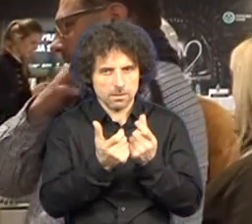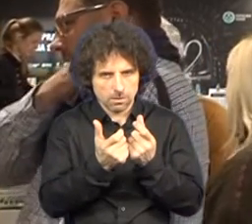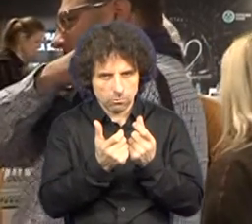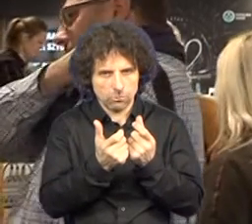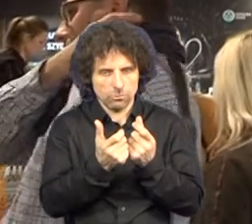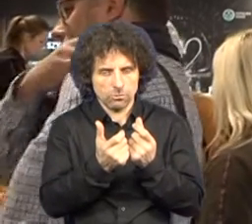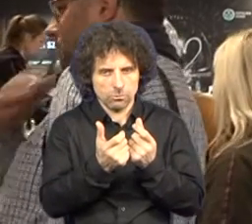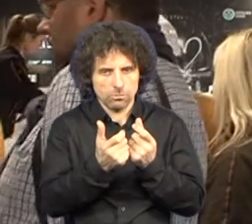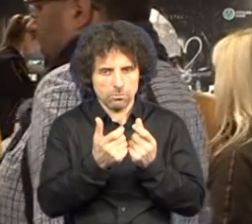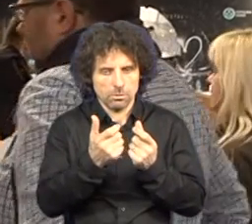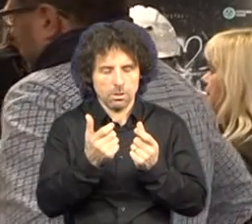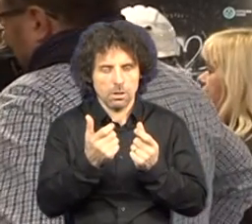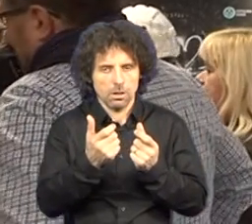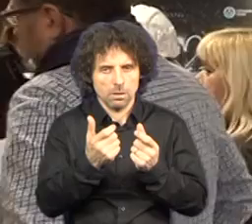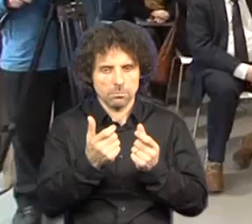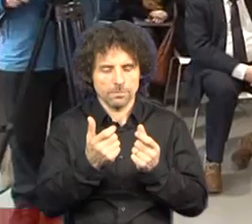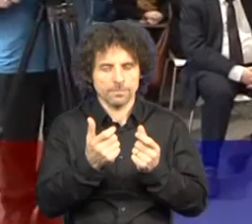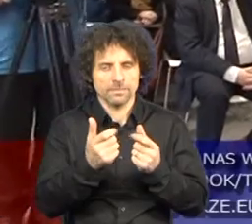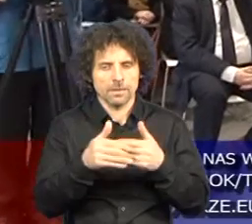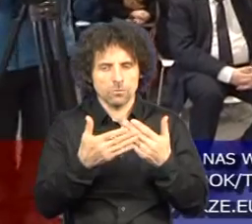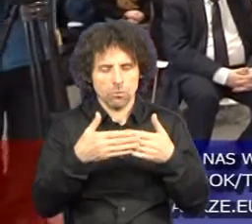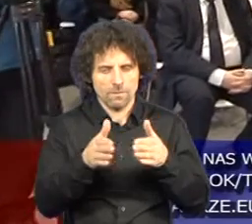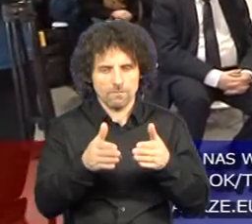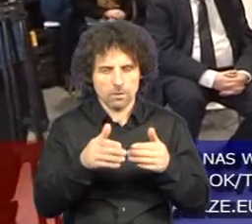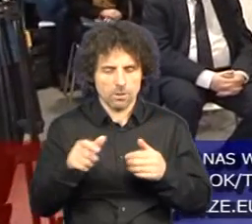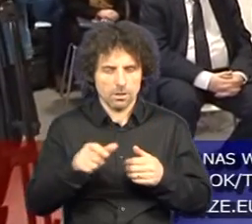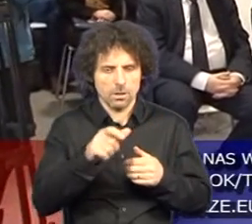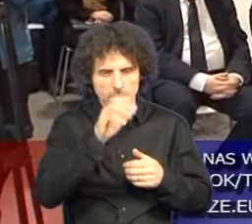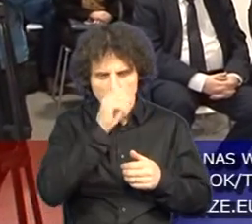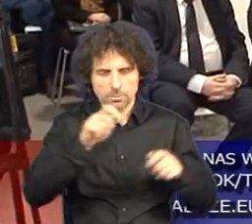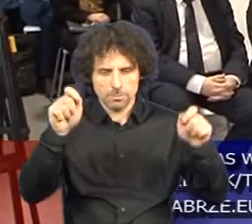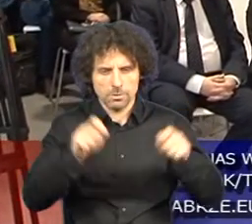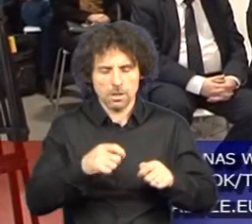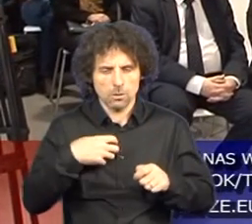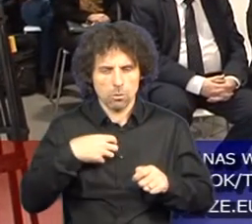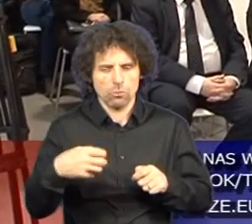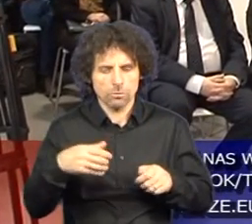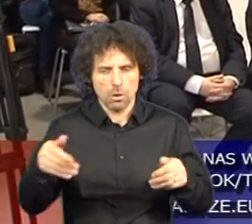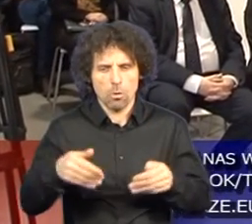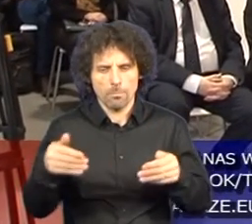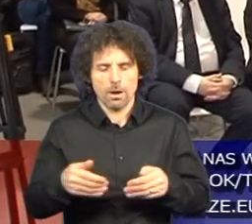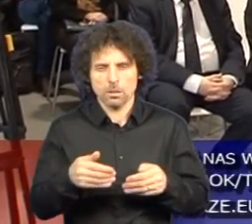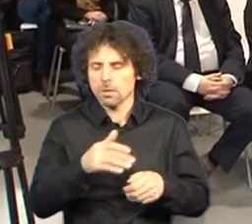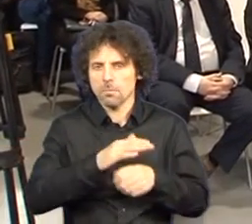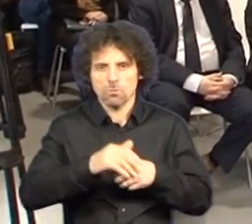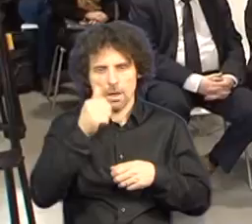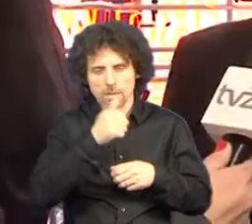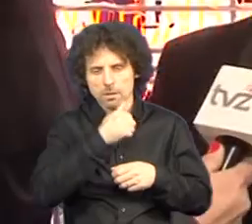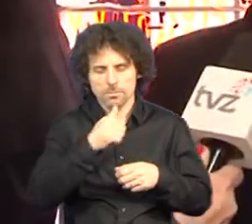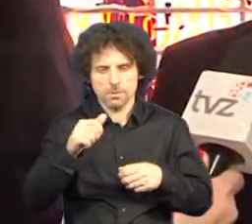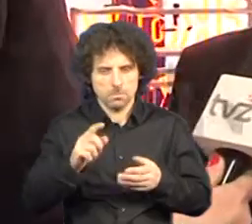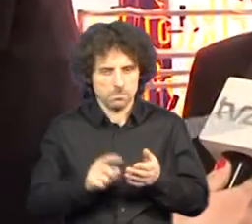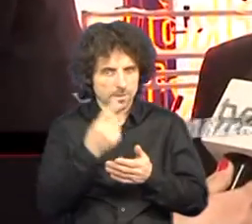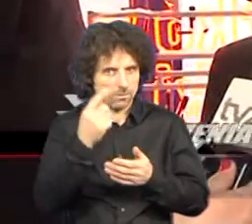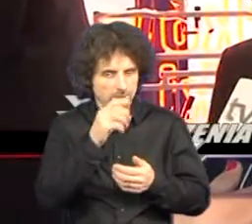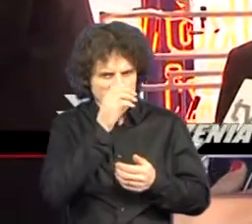ona została zostawiona po zakończeniu eksploatacji. W dniu otwarcia trasy do Zabrza przyjechali goście, dla których kopalnia jest pełna tajemnic. Jestem